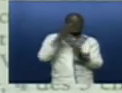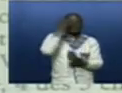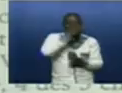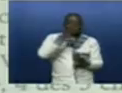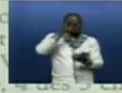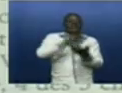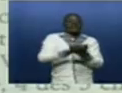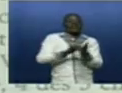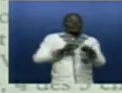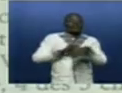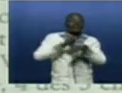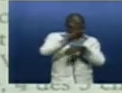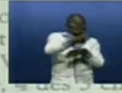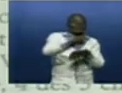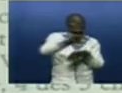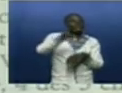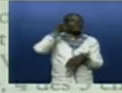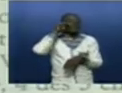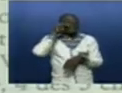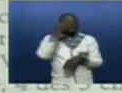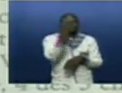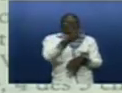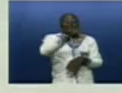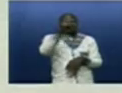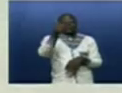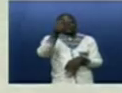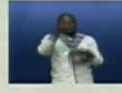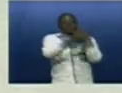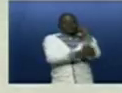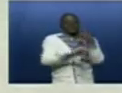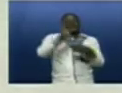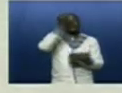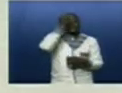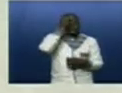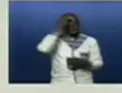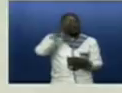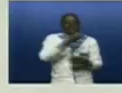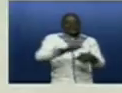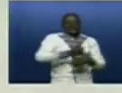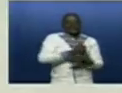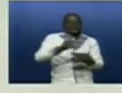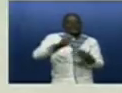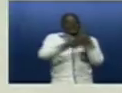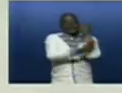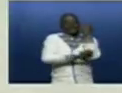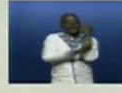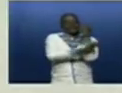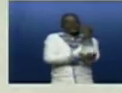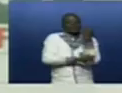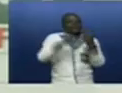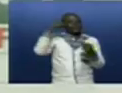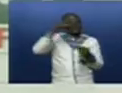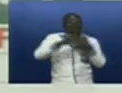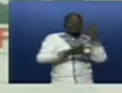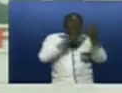apporter au Niger et aux quatre autres pays le ministre français de l'Europe et des Affaires étrangères, Jean-Yves Le Drian, en visite à